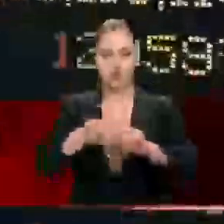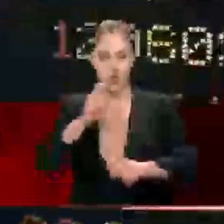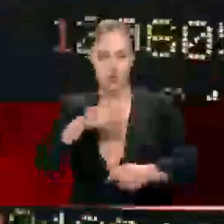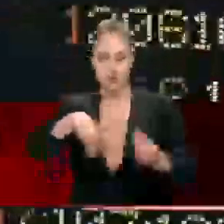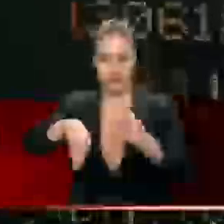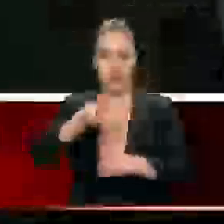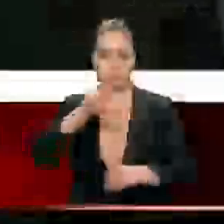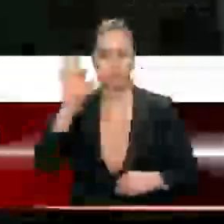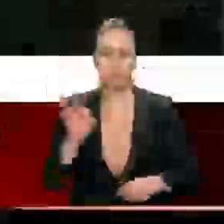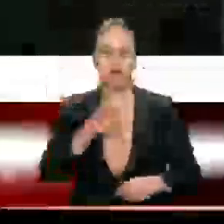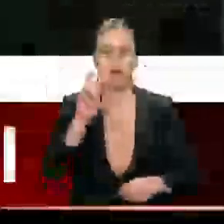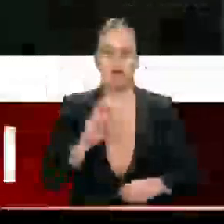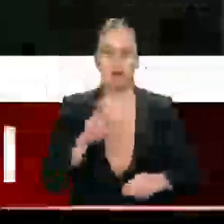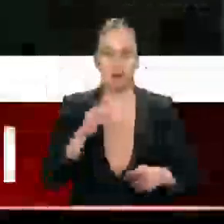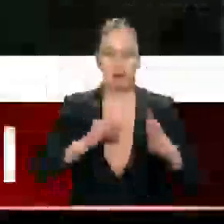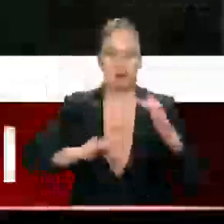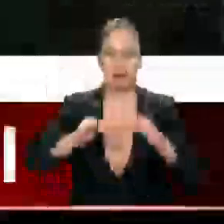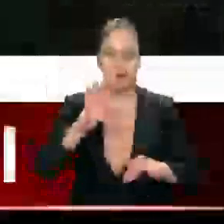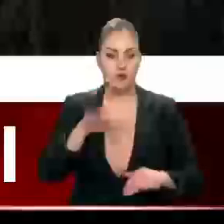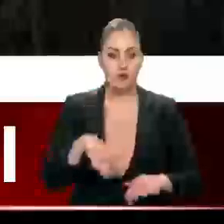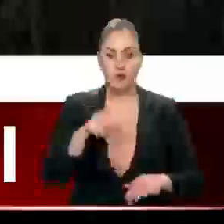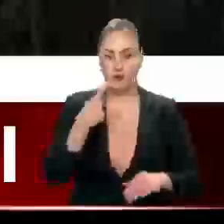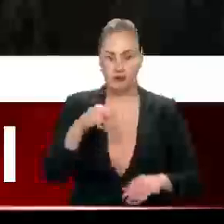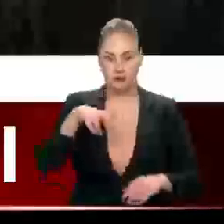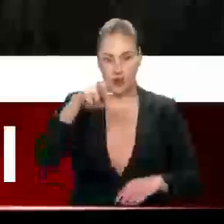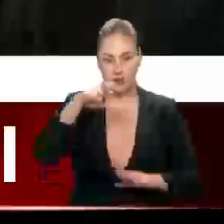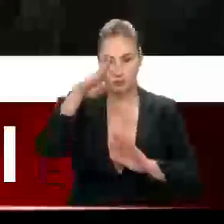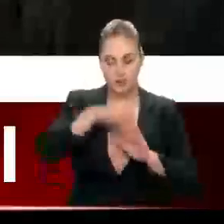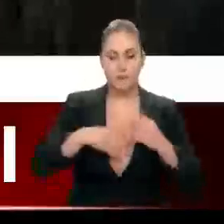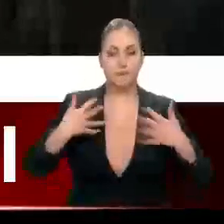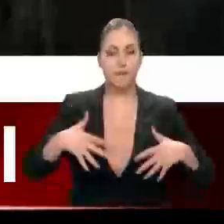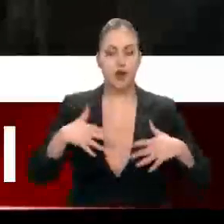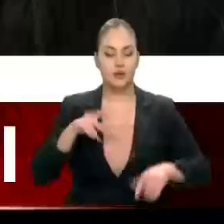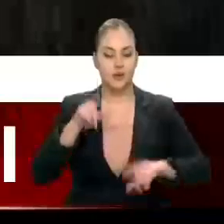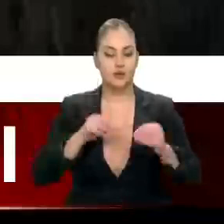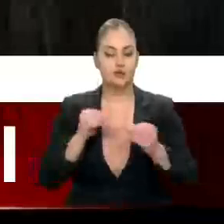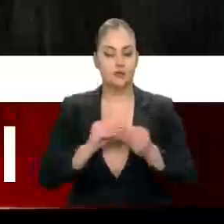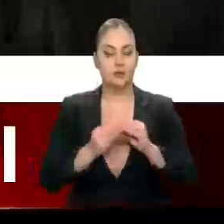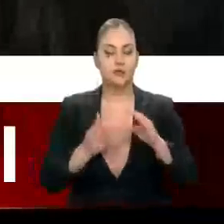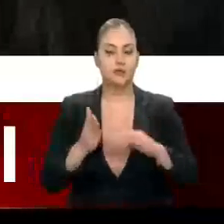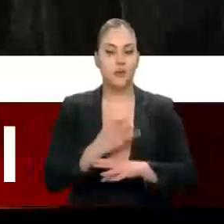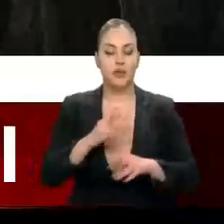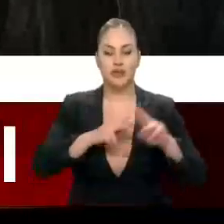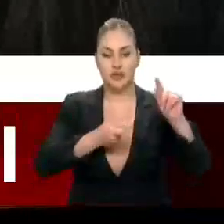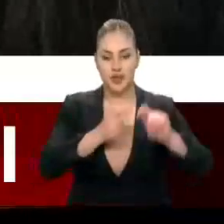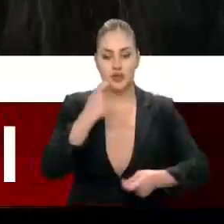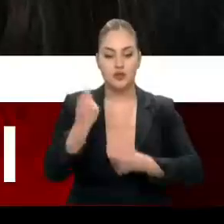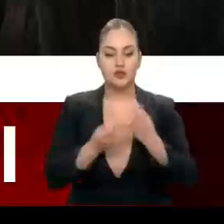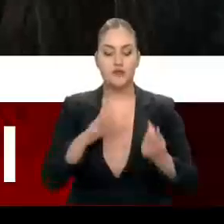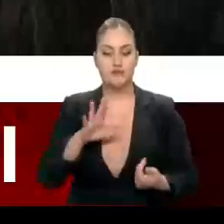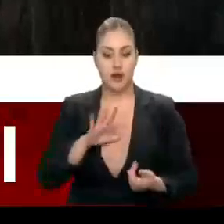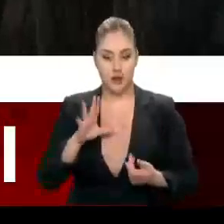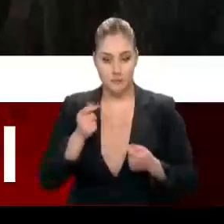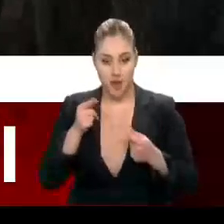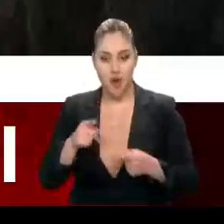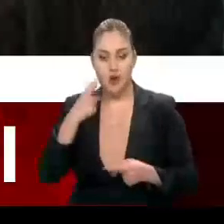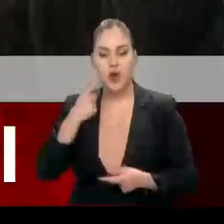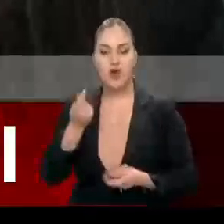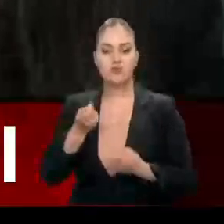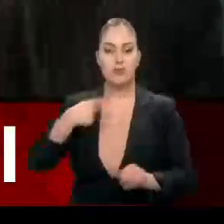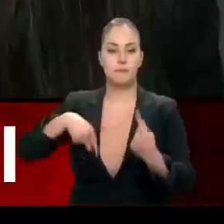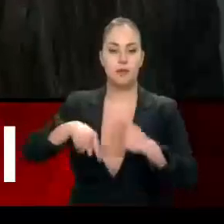liraya dayandı. 1000 puanın üzerindeki düşüşlerde panik ettiren hareketlere neden olabiliyor. Kredili işlemler değil de var olan paramızı işlem